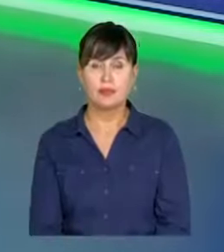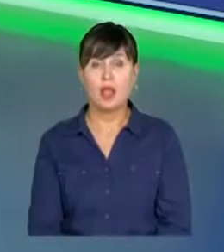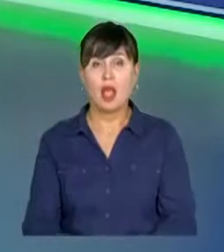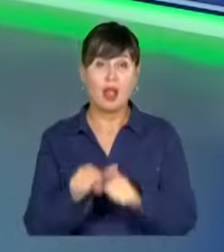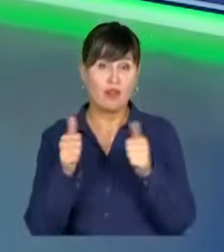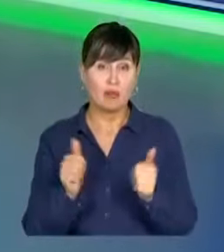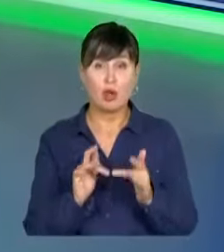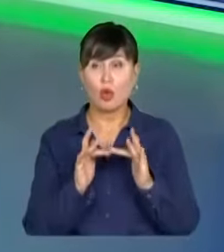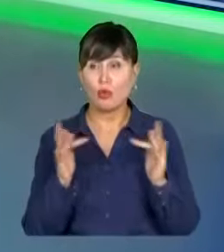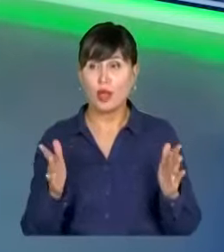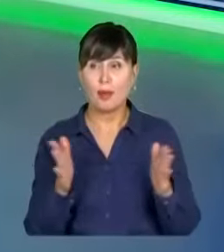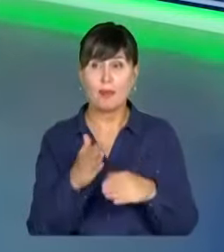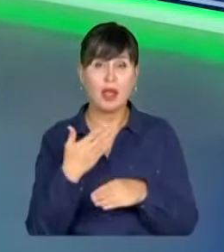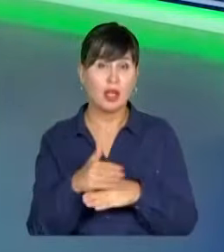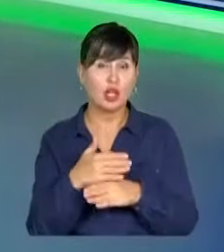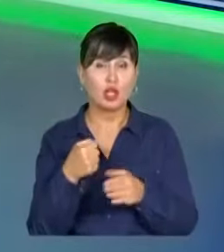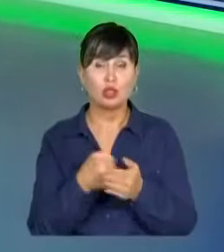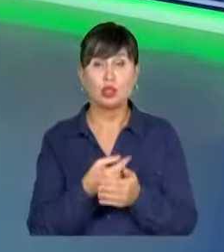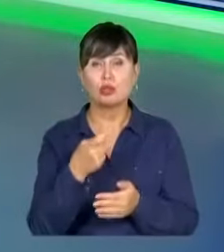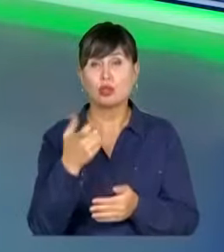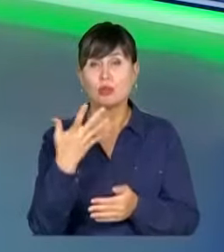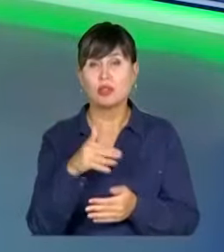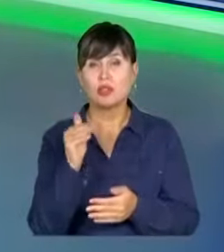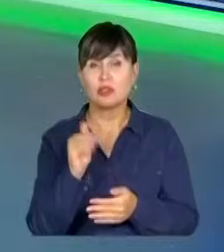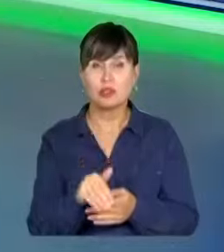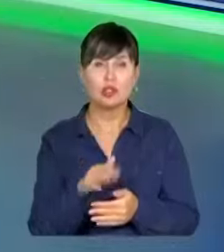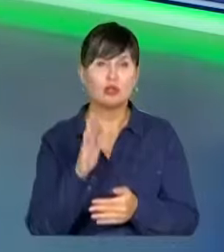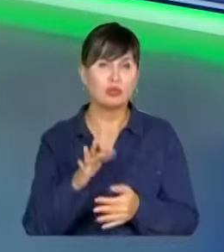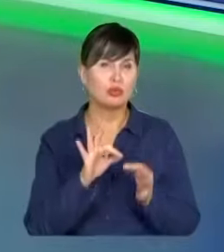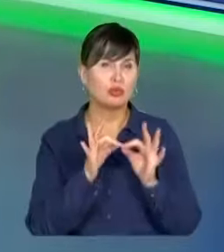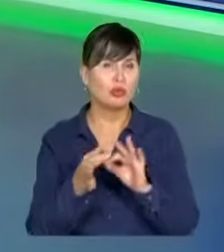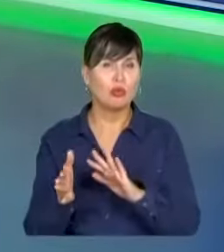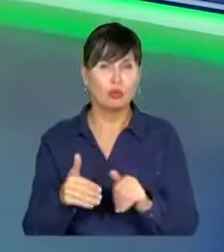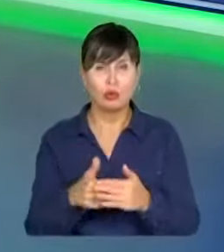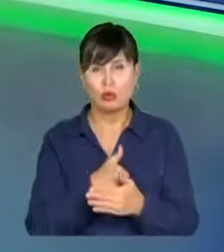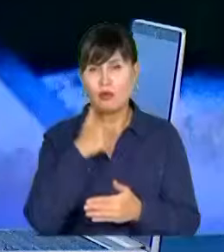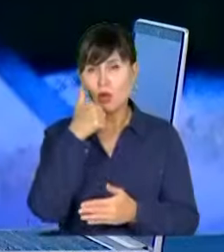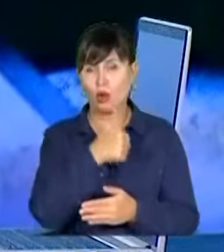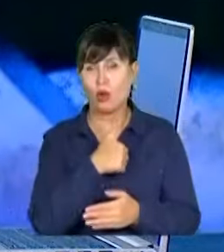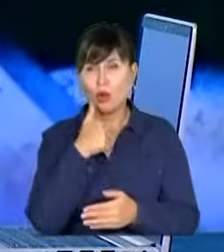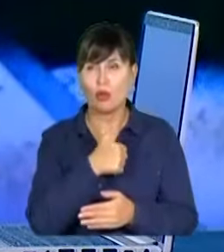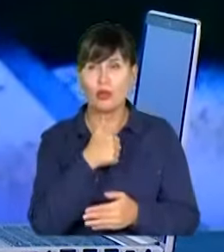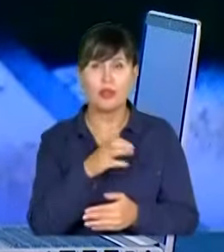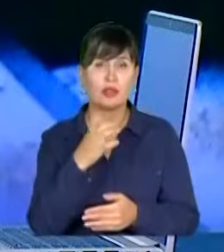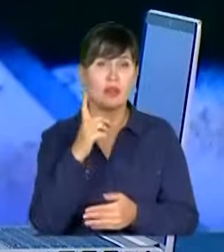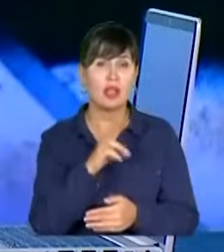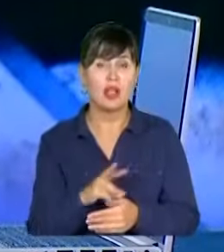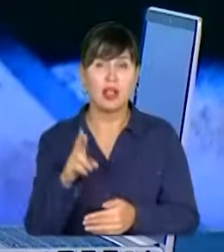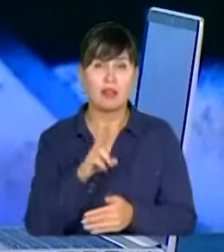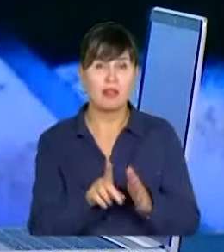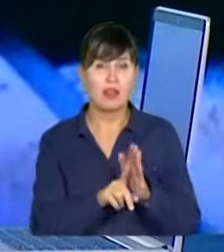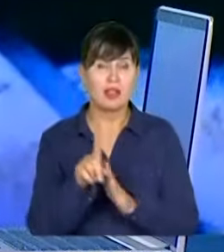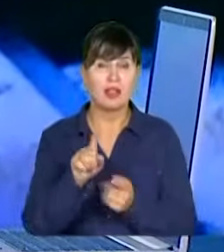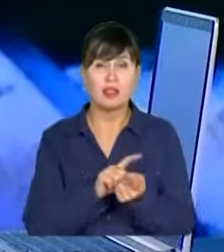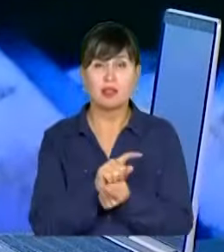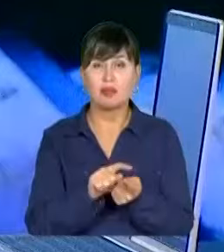Оформлять онлайн микрокредиты до 150 тысяч тенге будет сложнее после Нового года. С 1 января вступят в силу